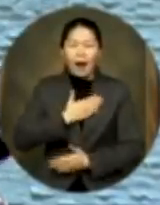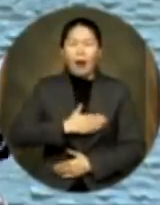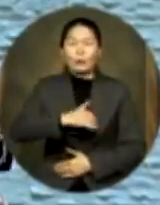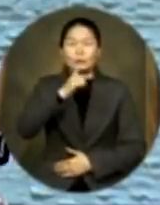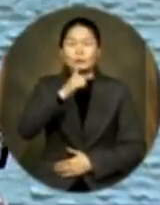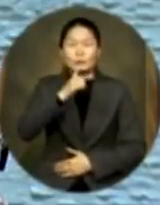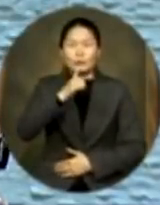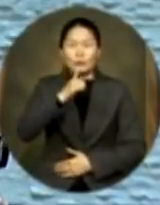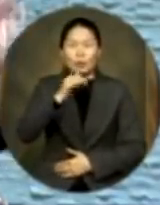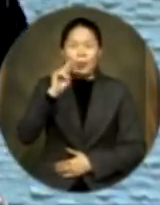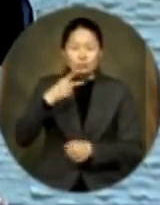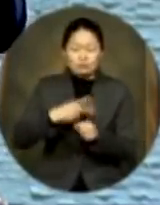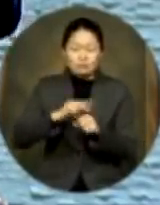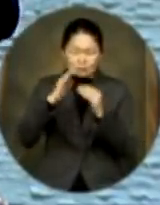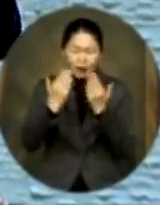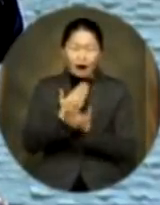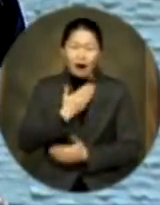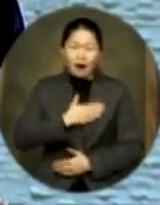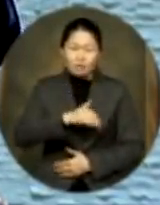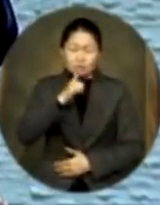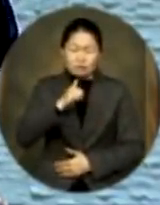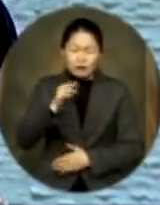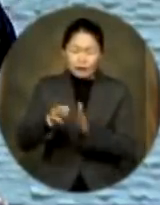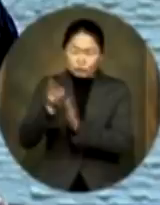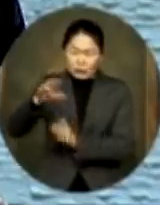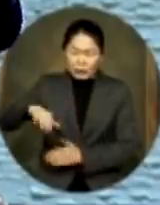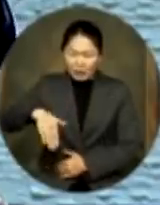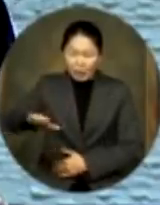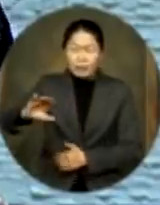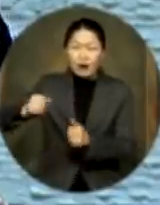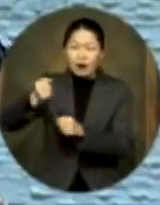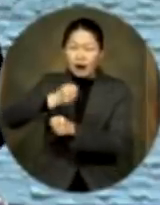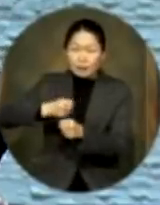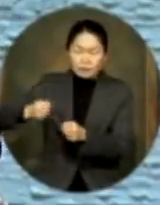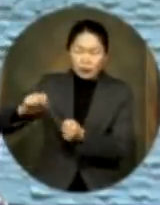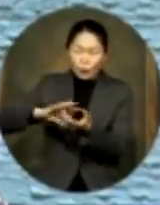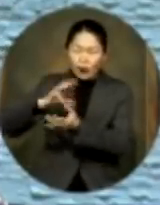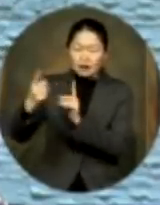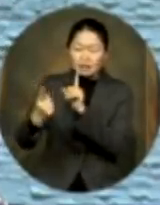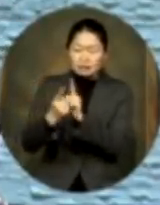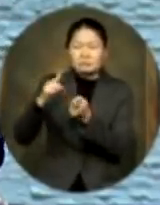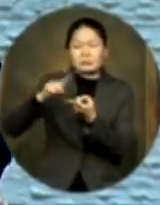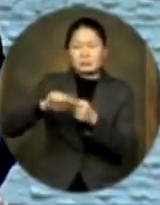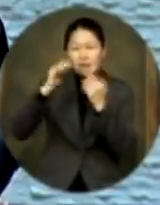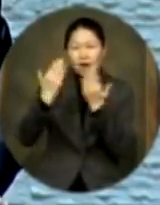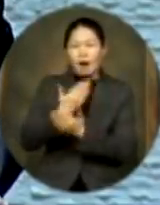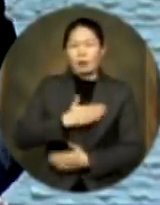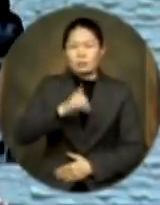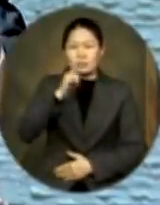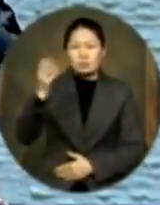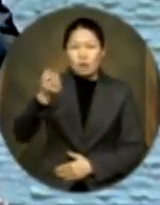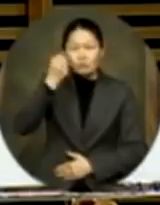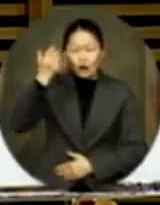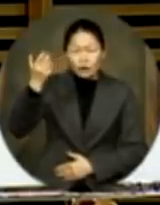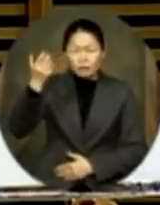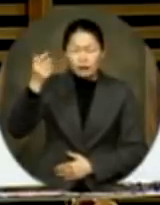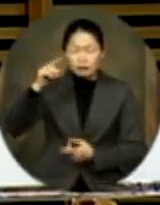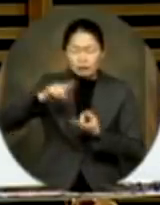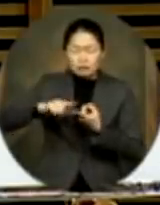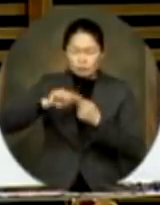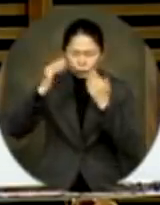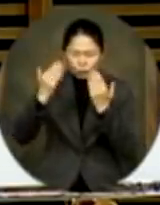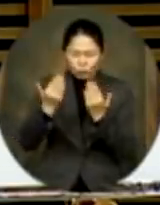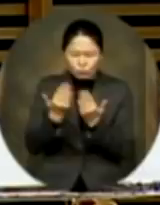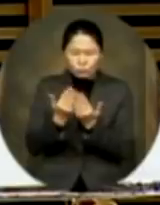내용이에요 사도 바울도 예루살렘에 가면 결박당한 고 환란 당할 것이다 성령님께서 그 말씀을 다